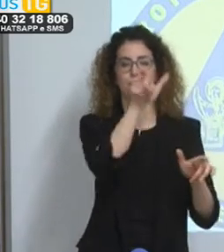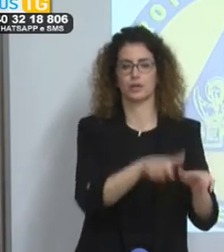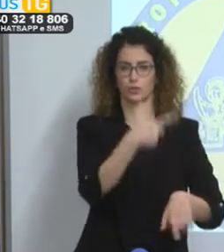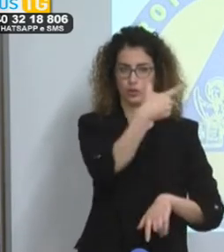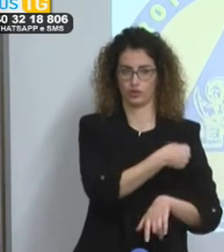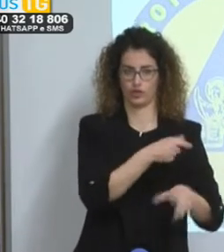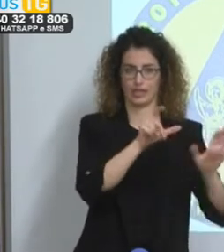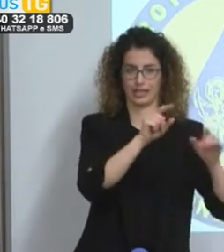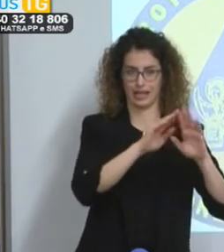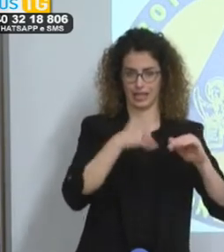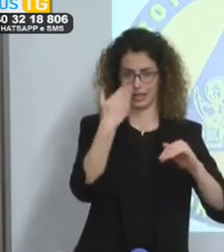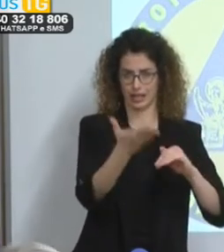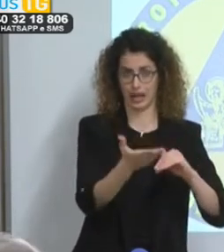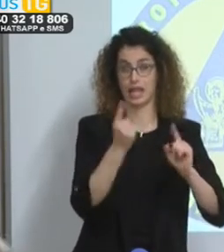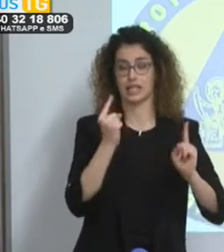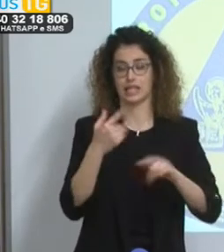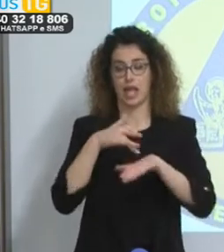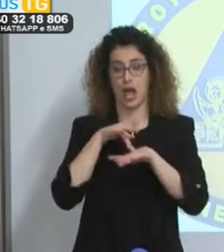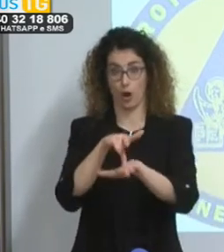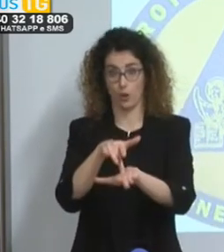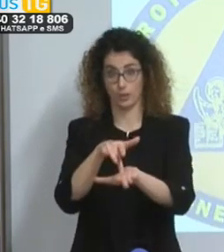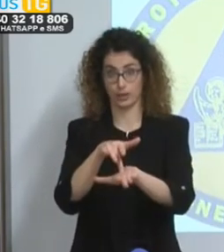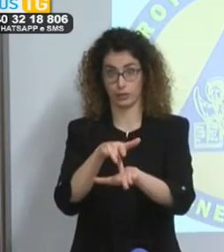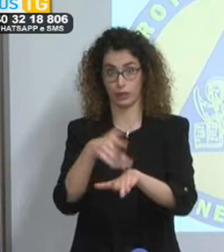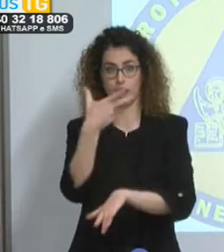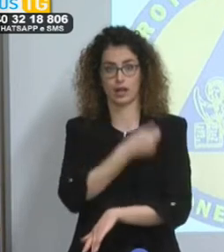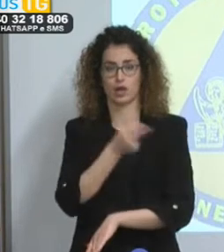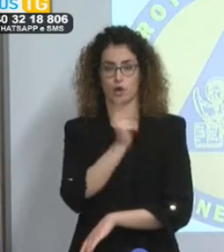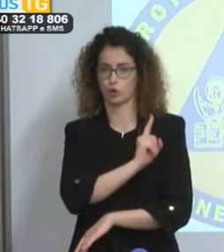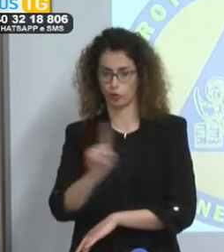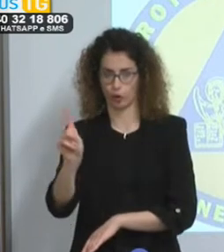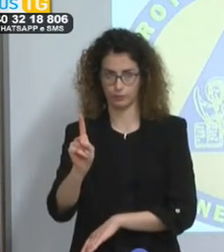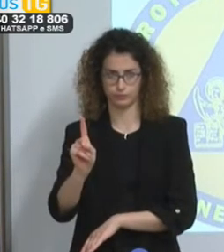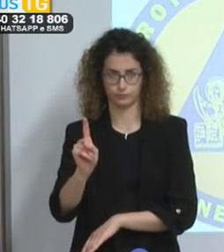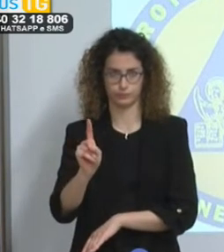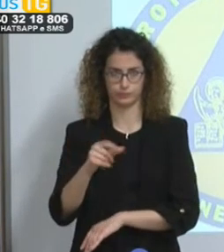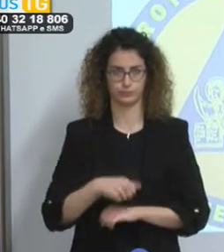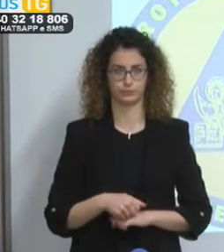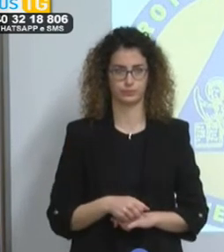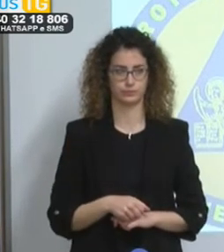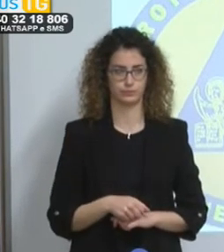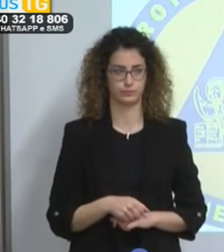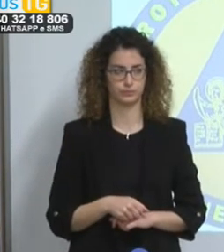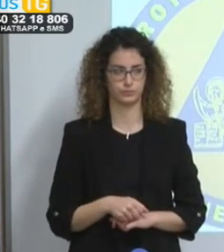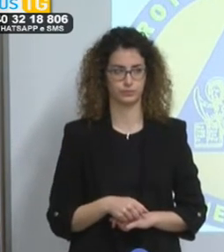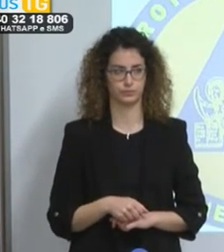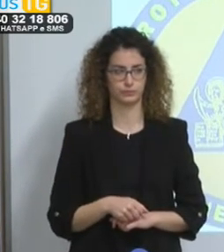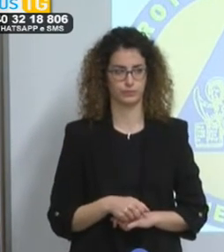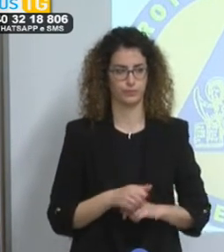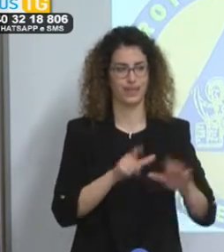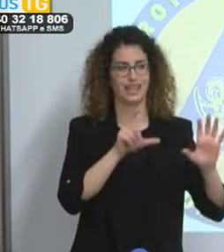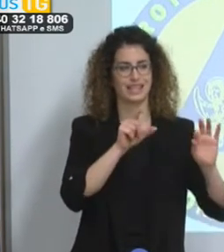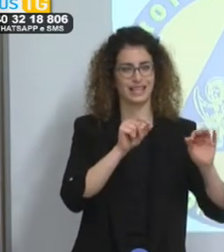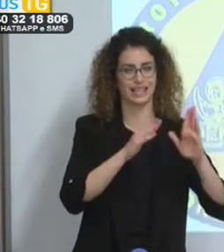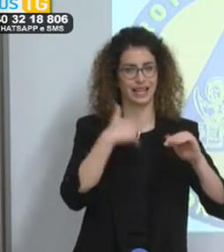anni su, se ha un accompagnatore non è vaccinato, non viene vaccinato, scusate. Cioè dai 70 anni in